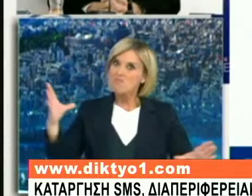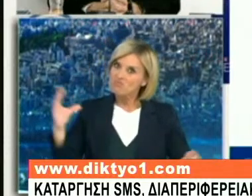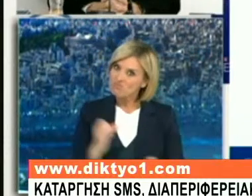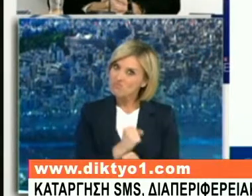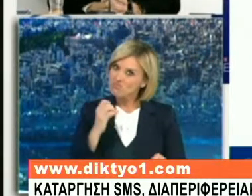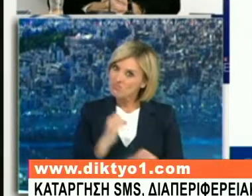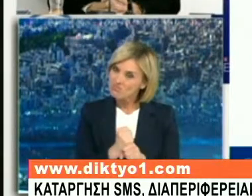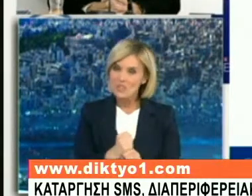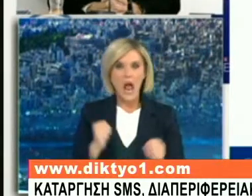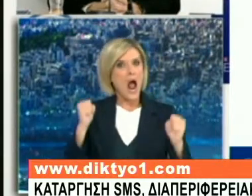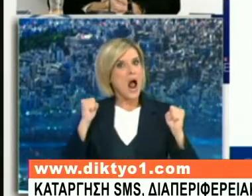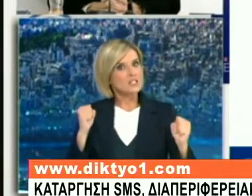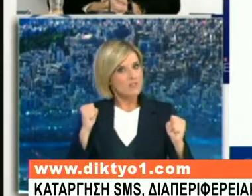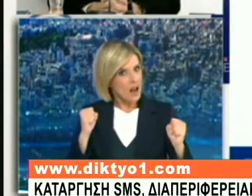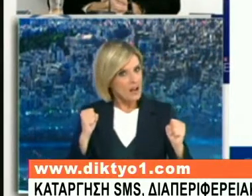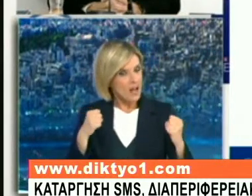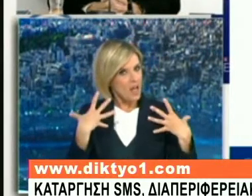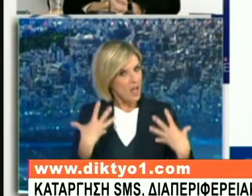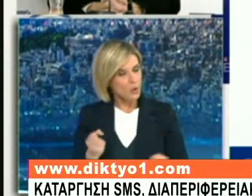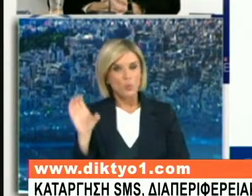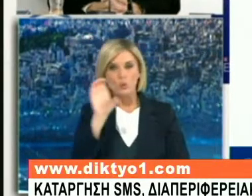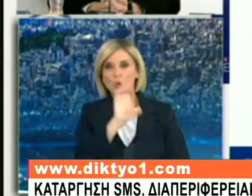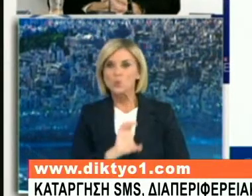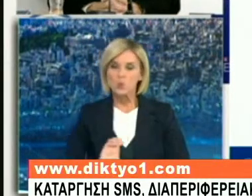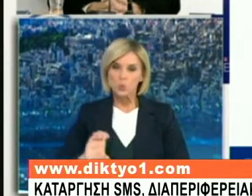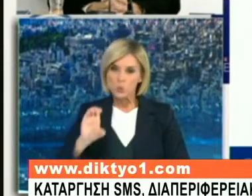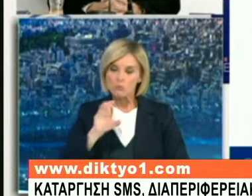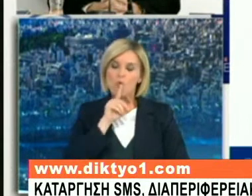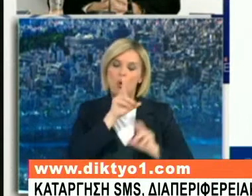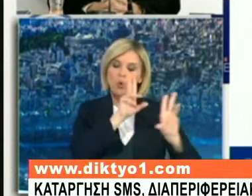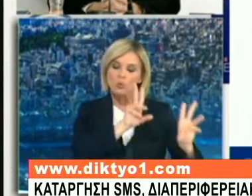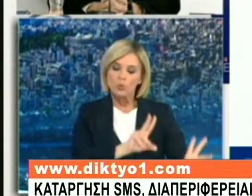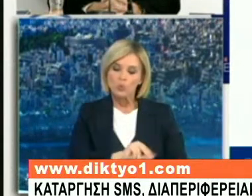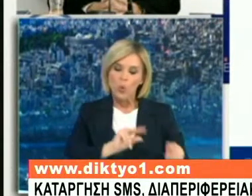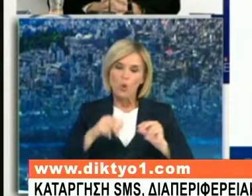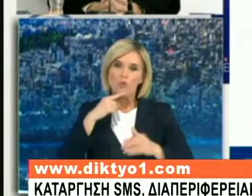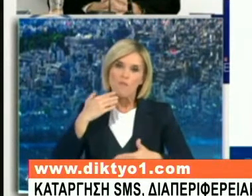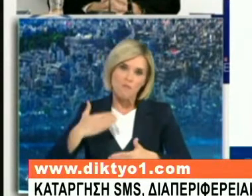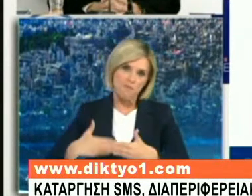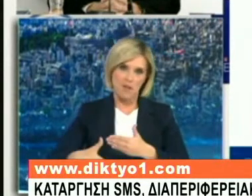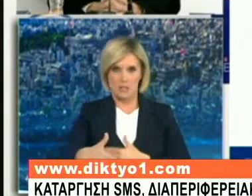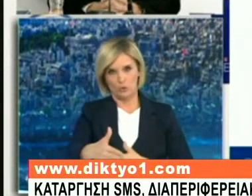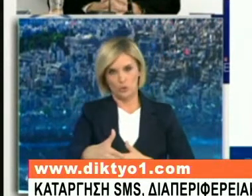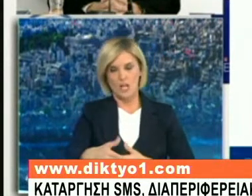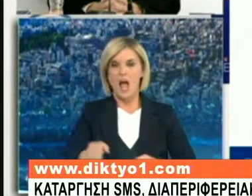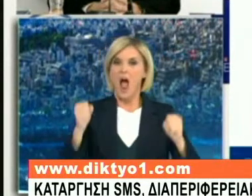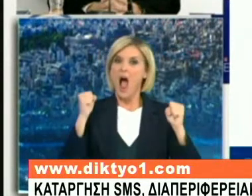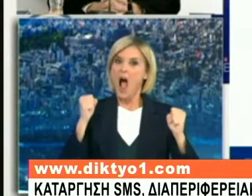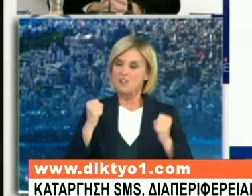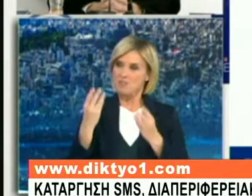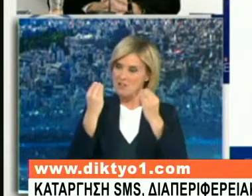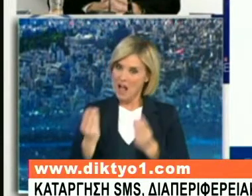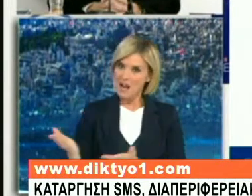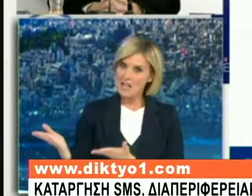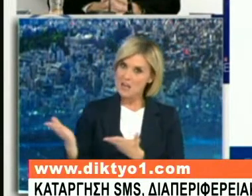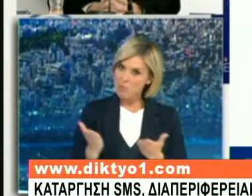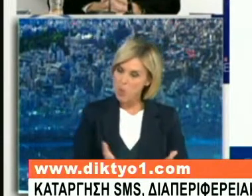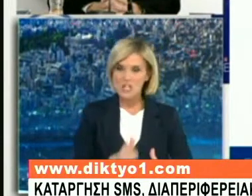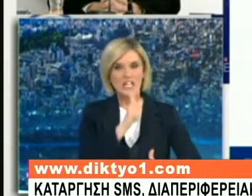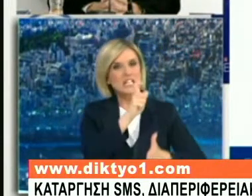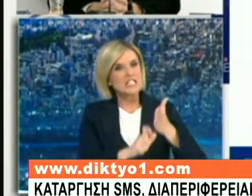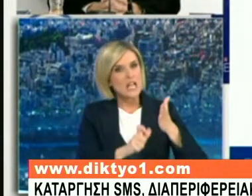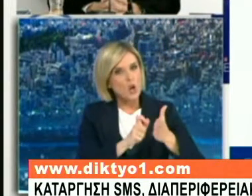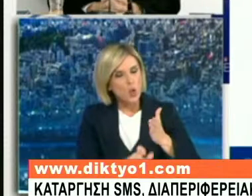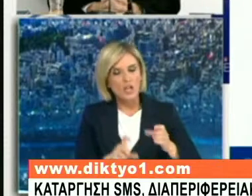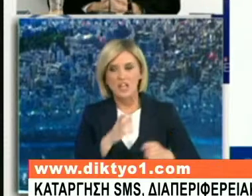ως ασφαλής τουριστικός προορισμός. Και το ίδιο θα πράξουμε και φέτος και ακόμη καλύτερα. Η ασφαλής υποδοχή, διαμονή και επιστροφή